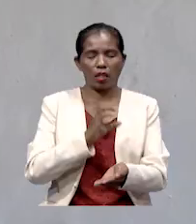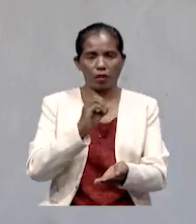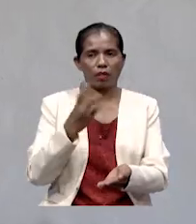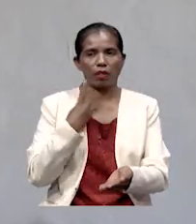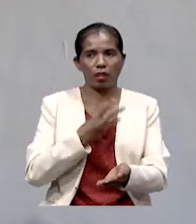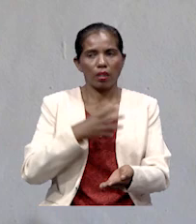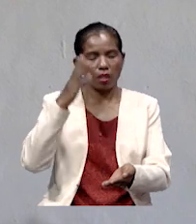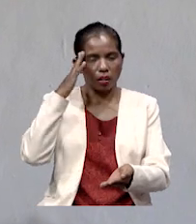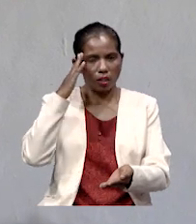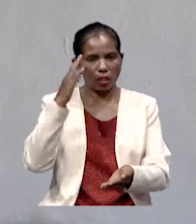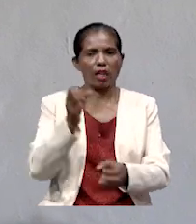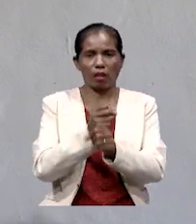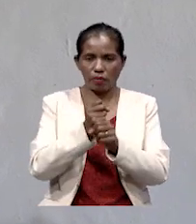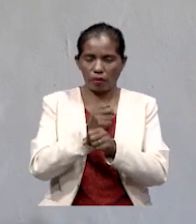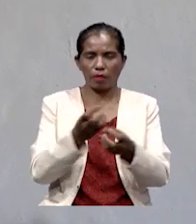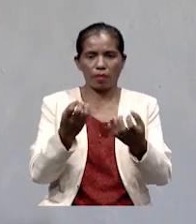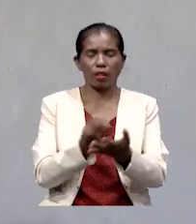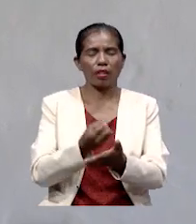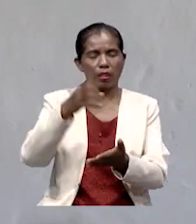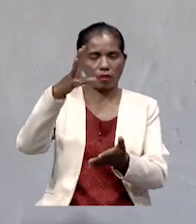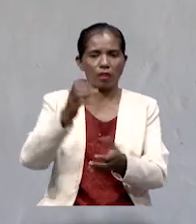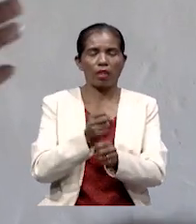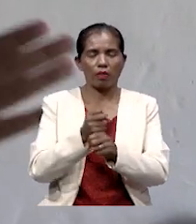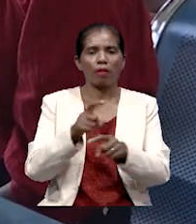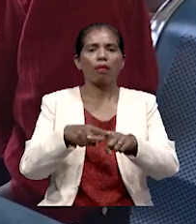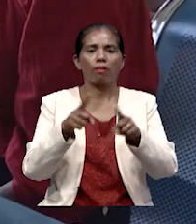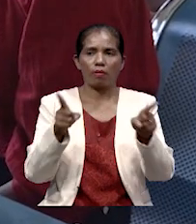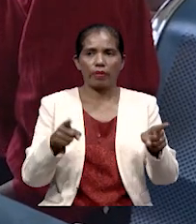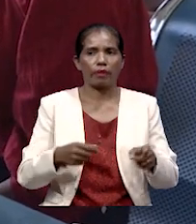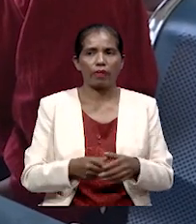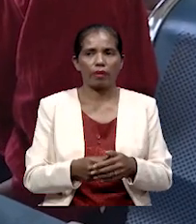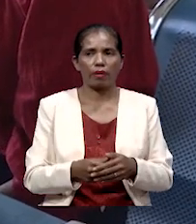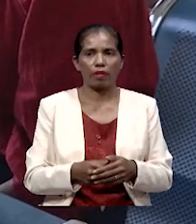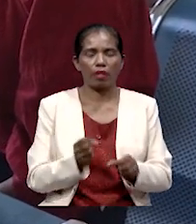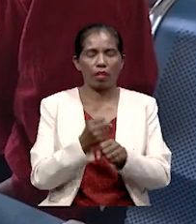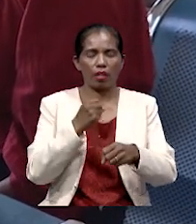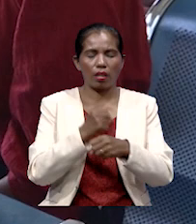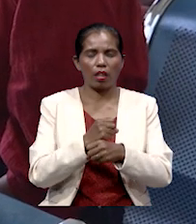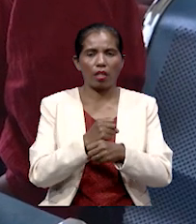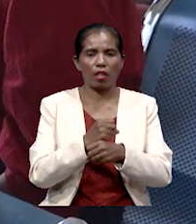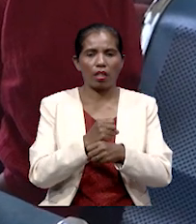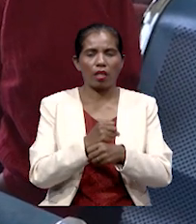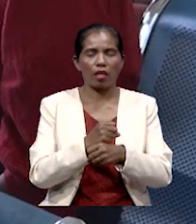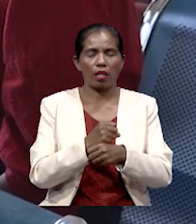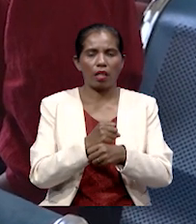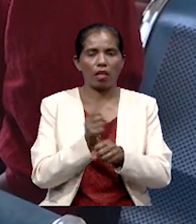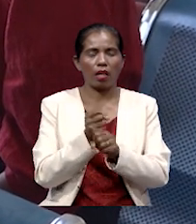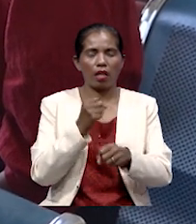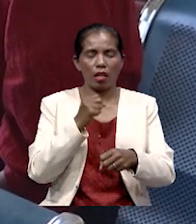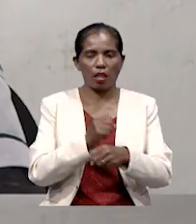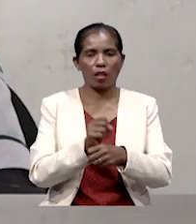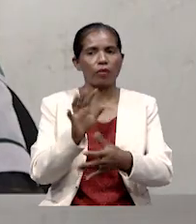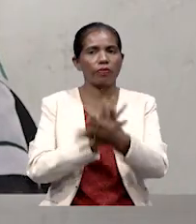kafe ba rico ya kafe mai be nalo festa de la poate